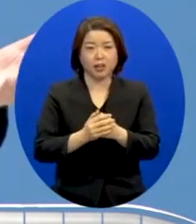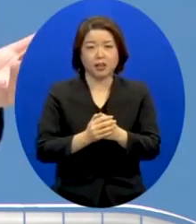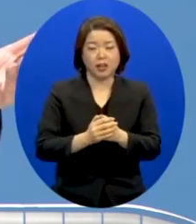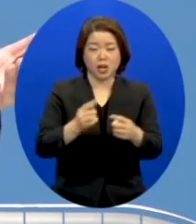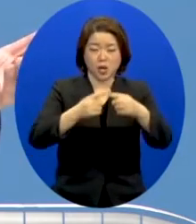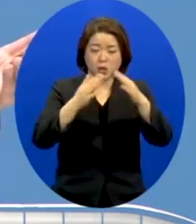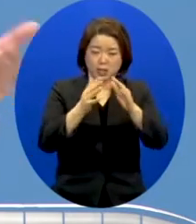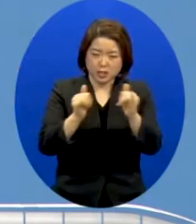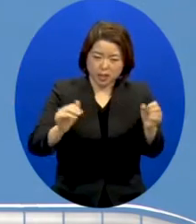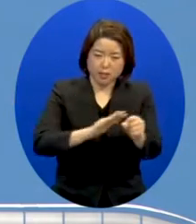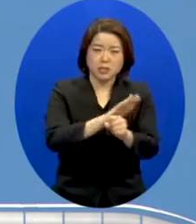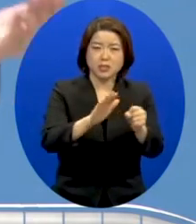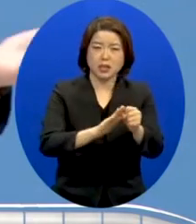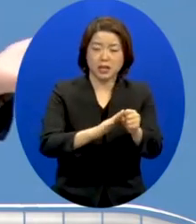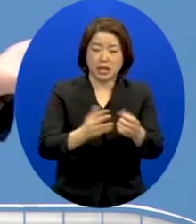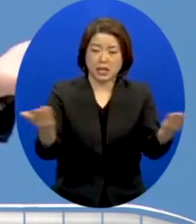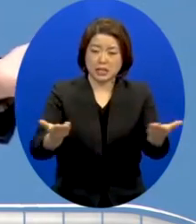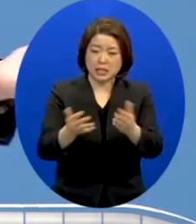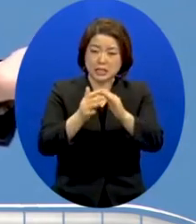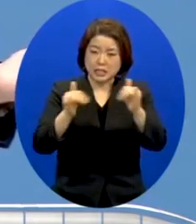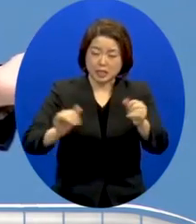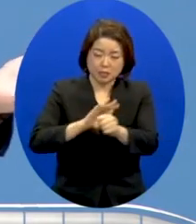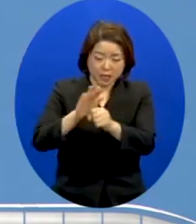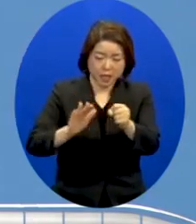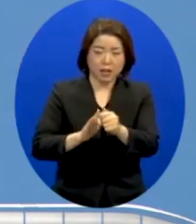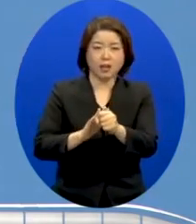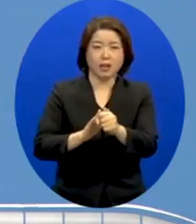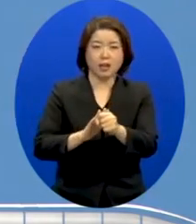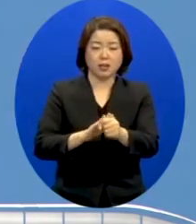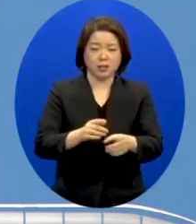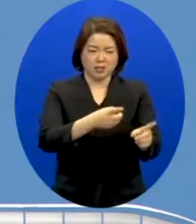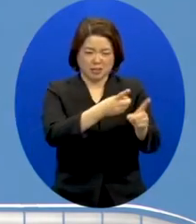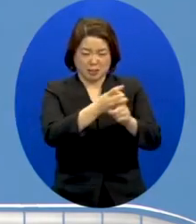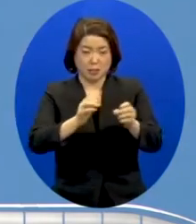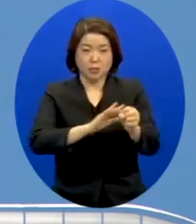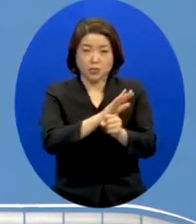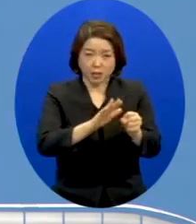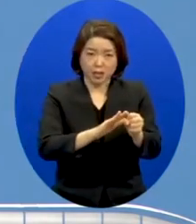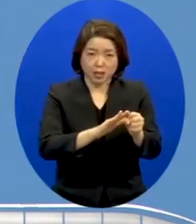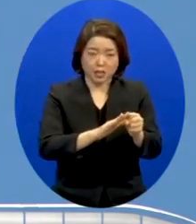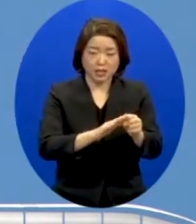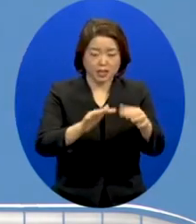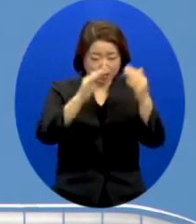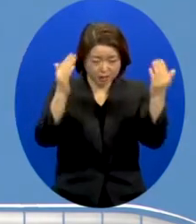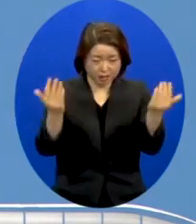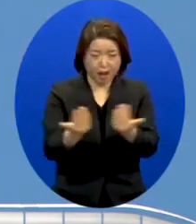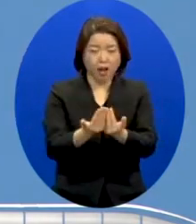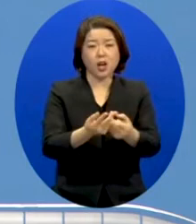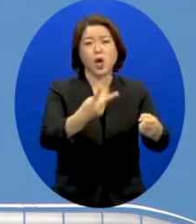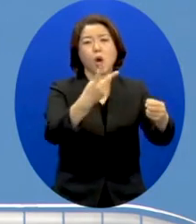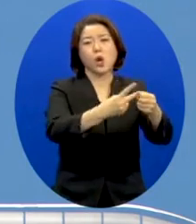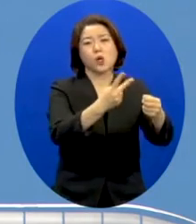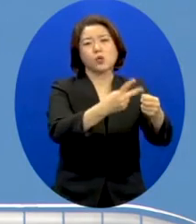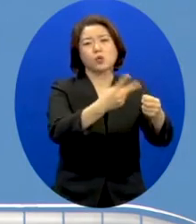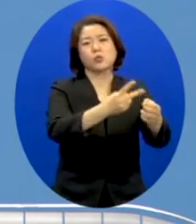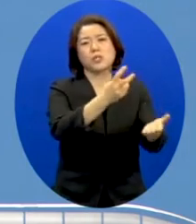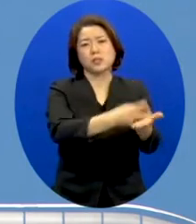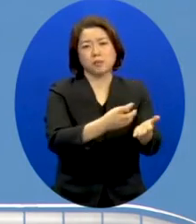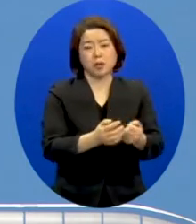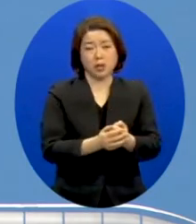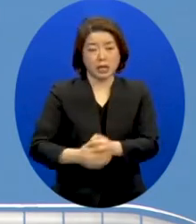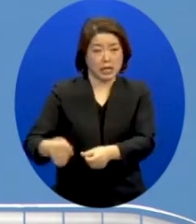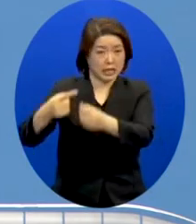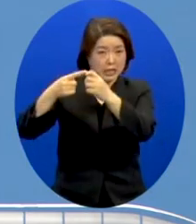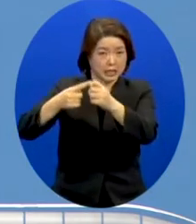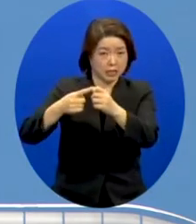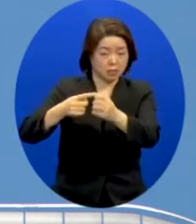교인들을 사랑하고 직장 동료들을 사랑하고 은 술을 사랑하고 그 전부 다 따 두 번째 계명 이에요 첫 번째